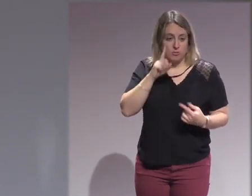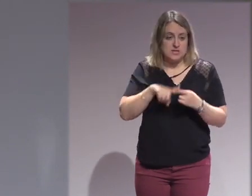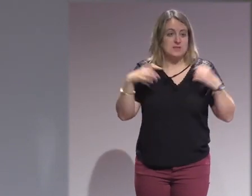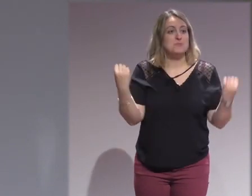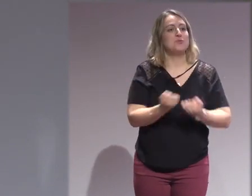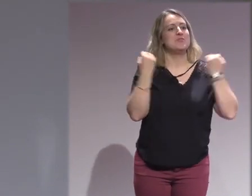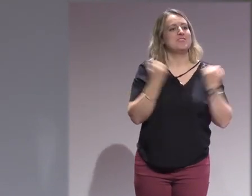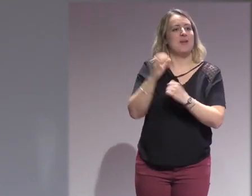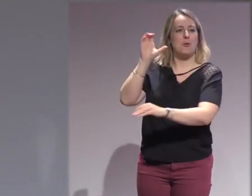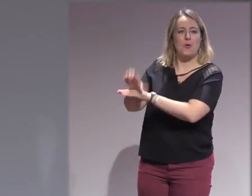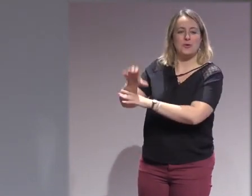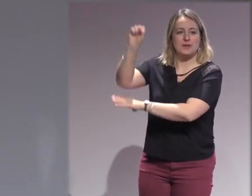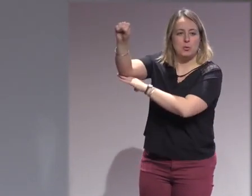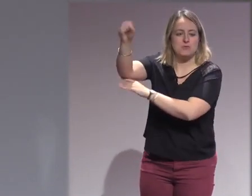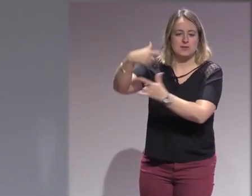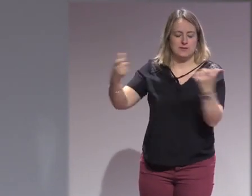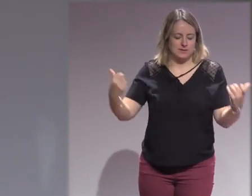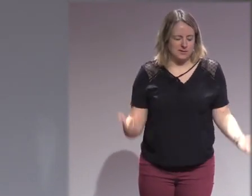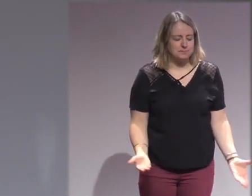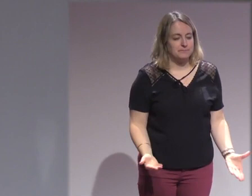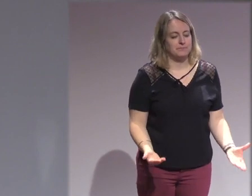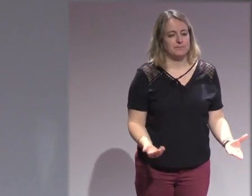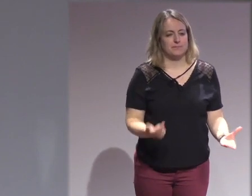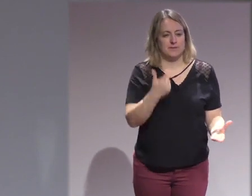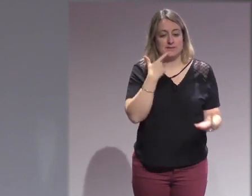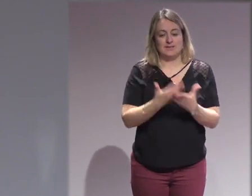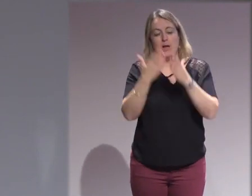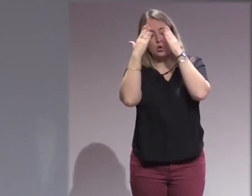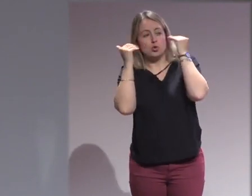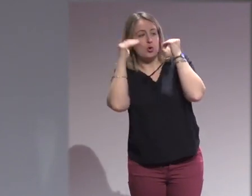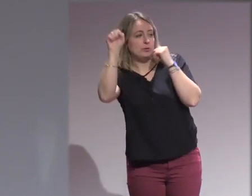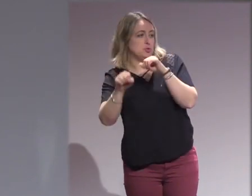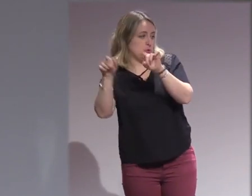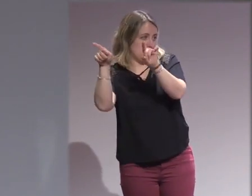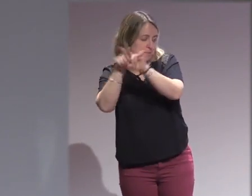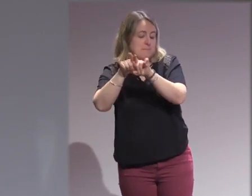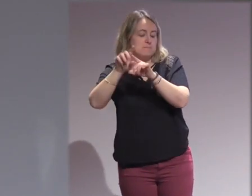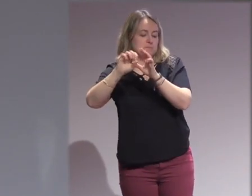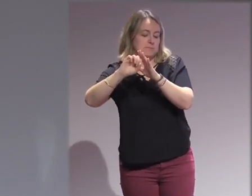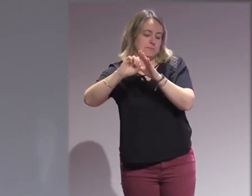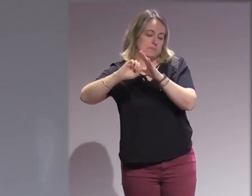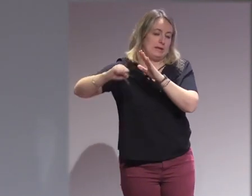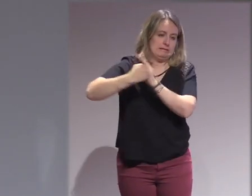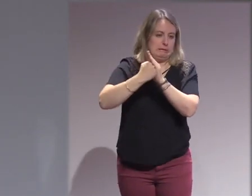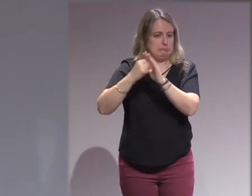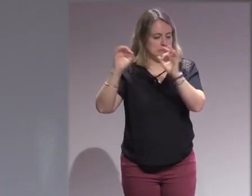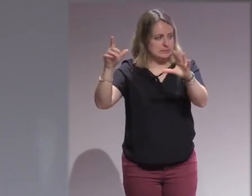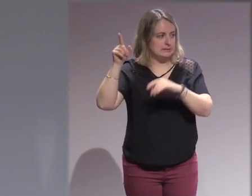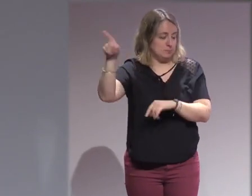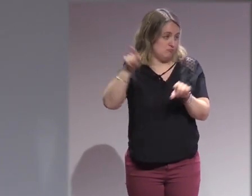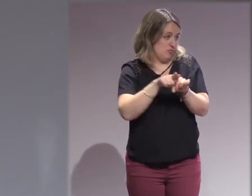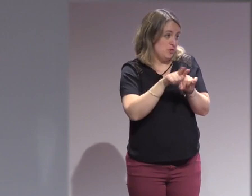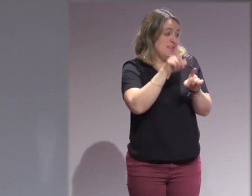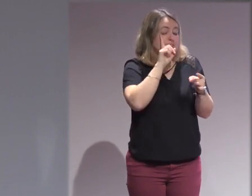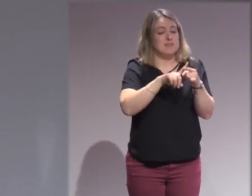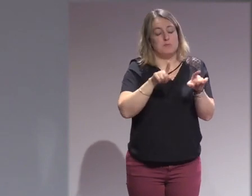propagande anticommuniste. Donc voilà, pour la Corée du Sud, c'est un peu l'exemple extrême. Et aussi parce qu'aujourd'hui, il y a aussi la question de